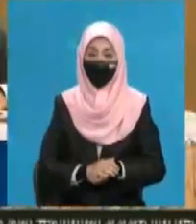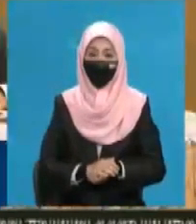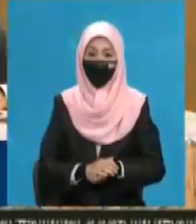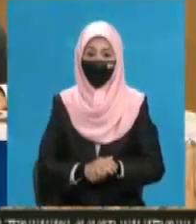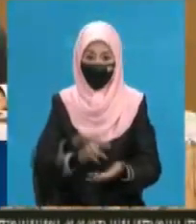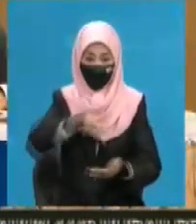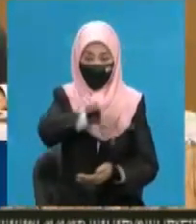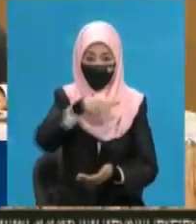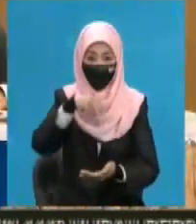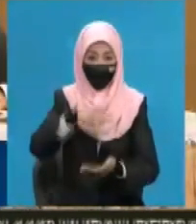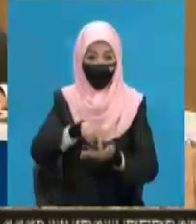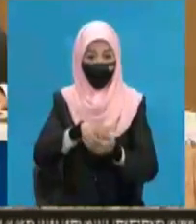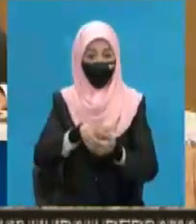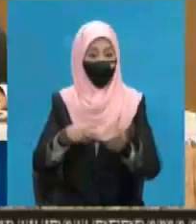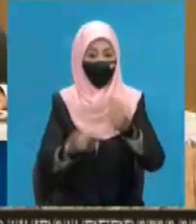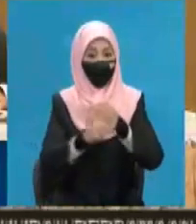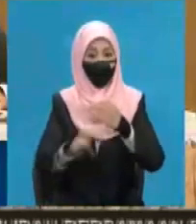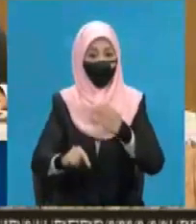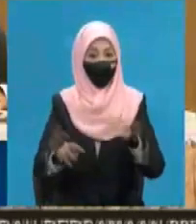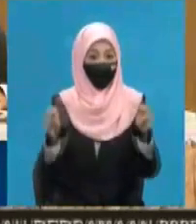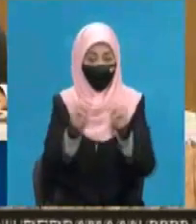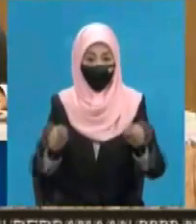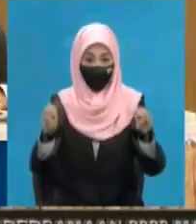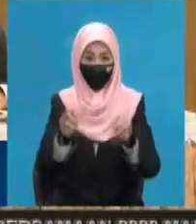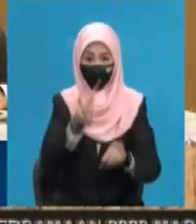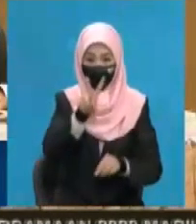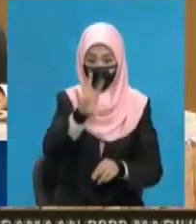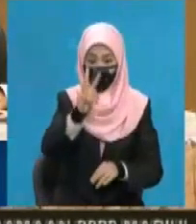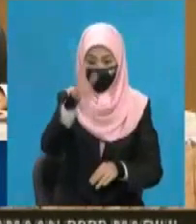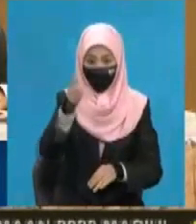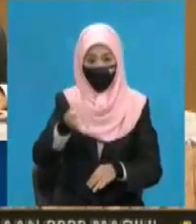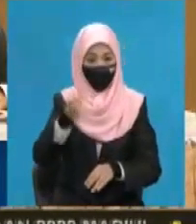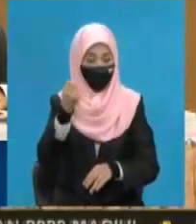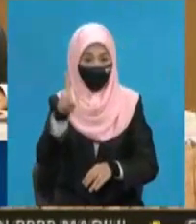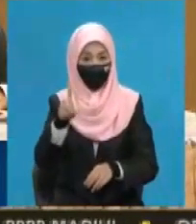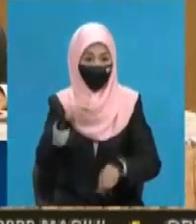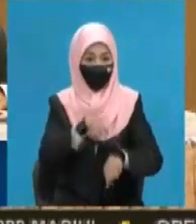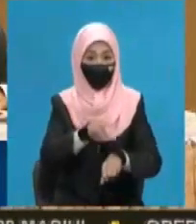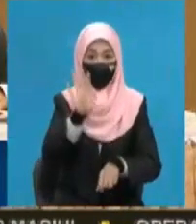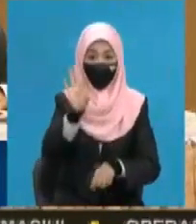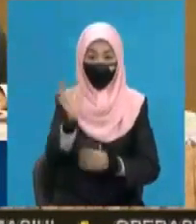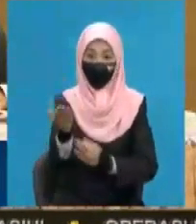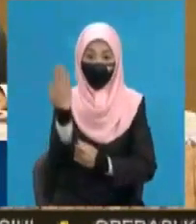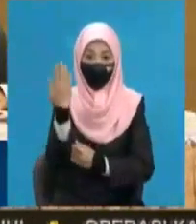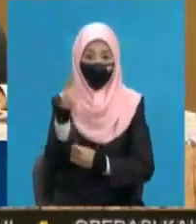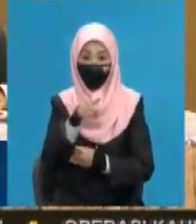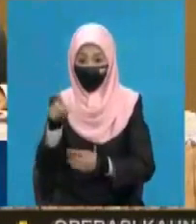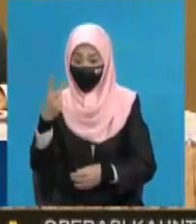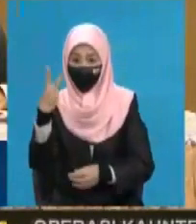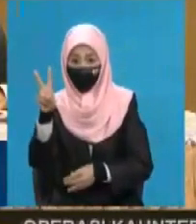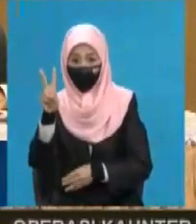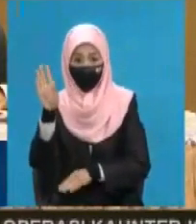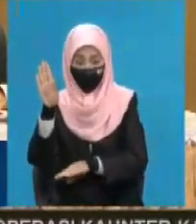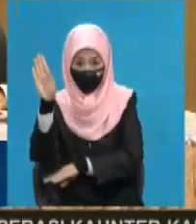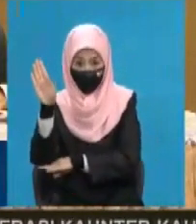pusat kesehatan moral pada hari Jumat 26 Nov 21 tapi 09.00 hingga 12 tengah